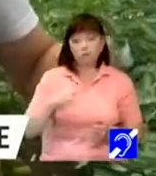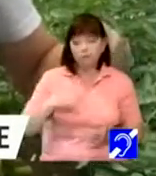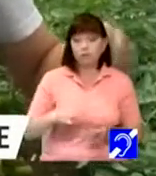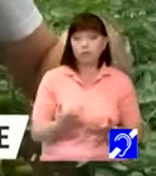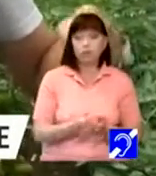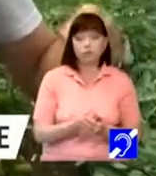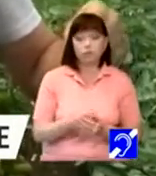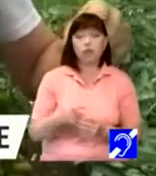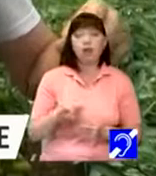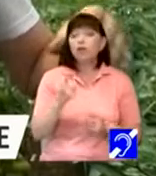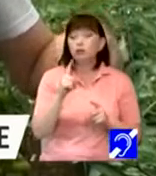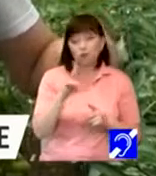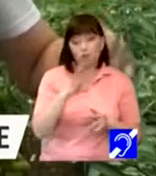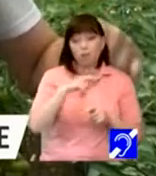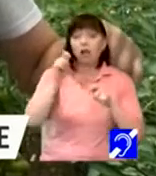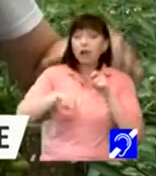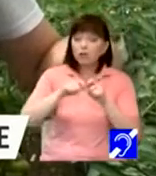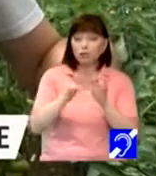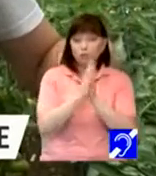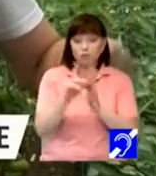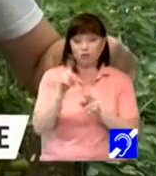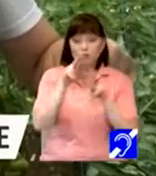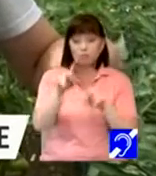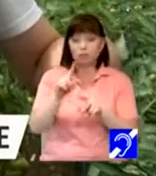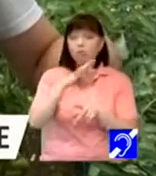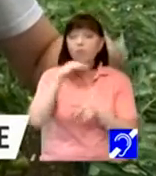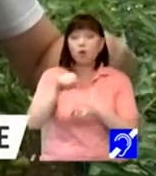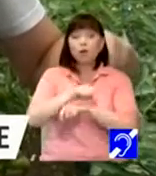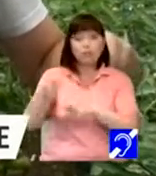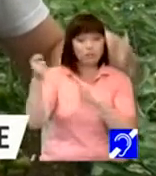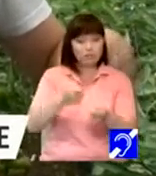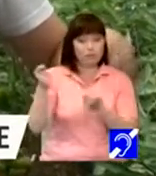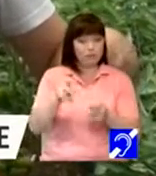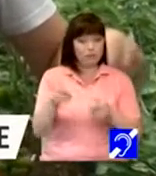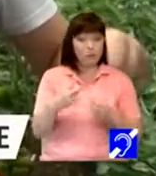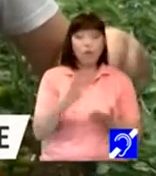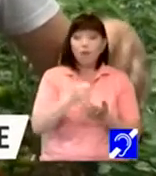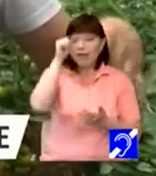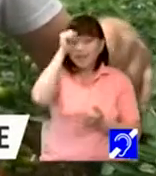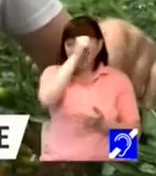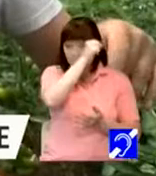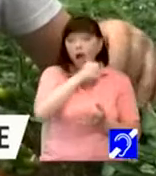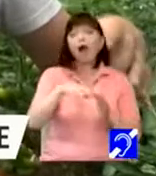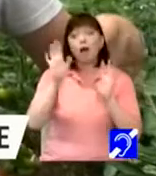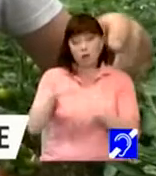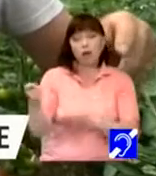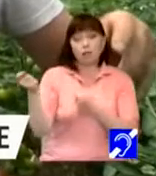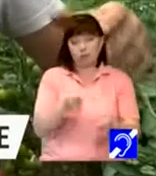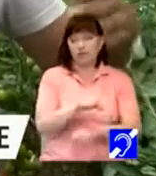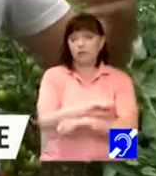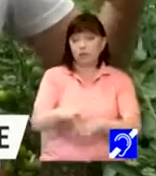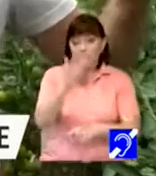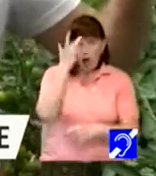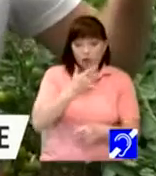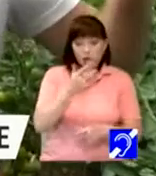marfă străină pe piață. Bine iarna când nu suntem producători autohtoni, dar toată